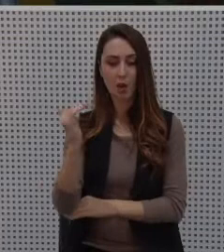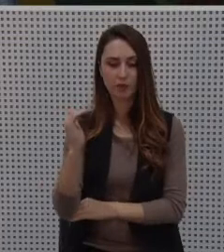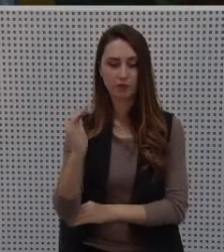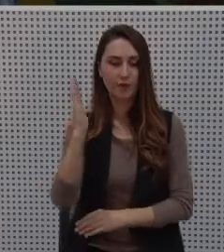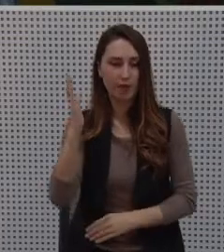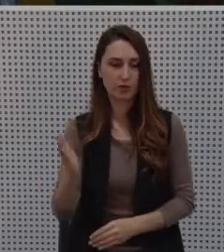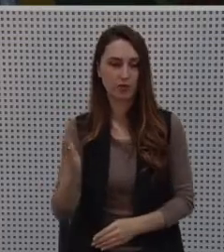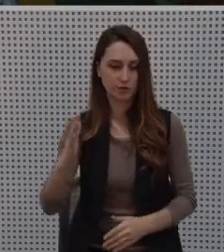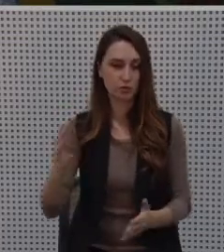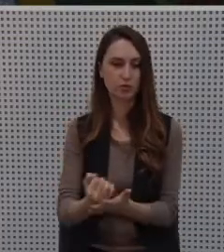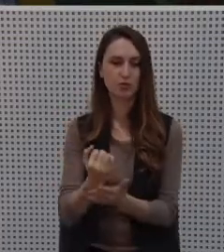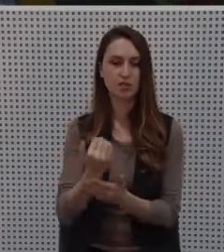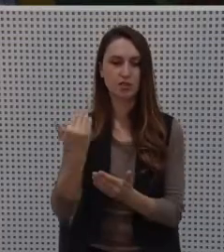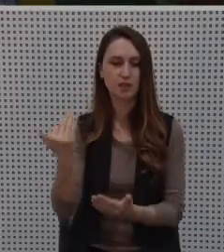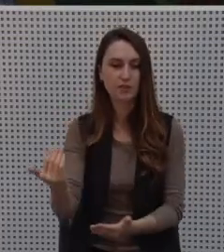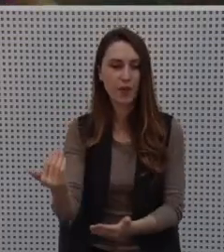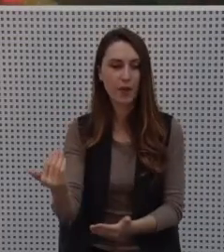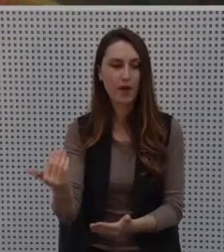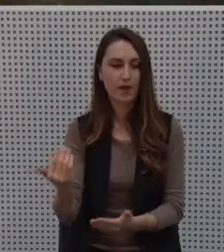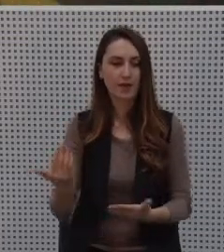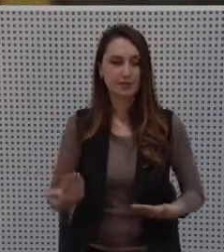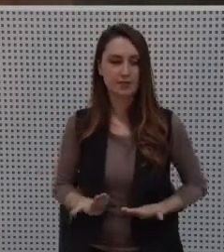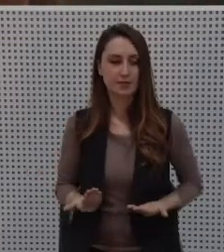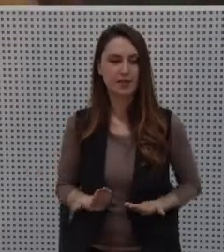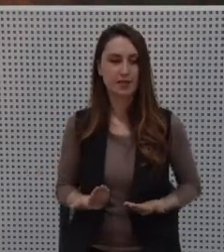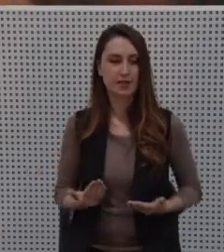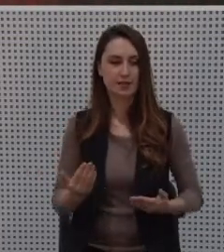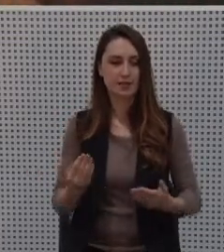у него и пройдет успешная его социализация.